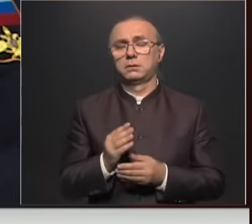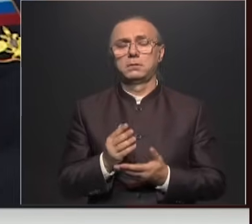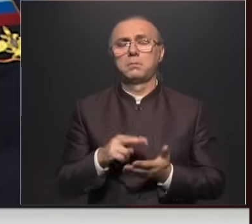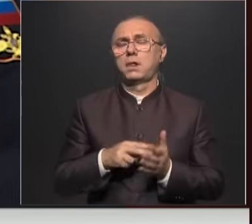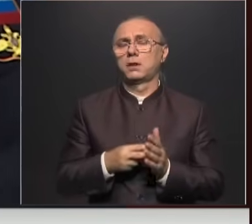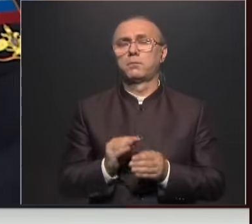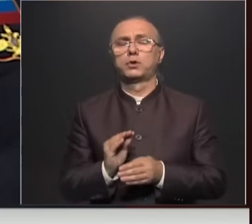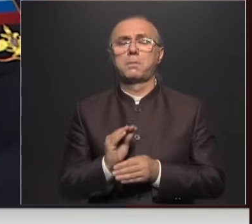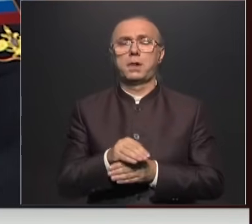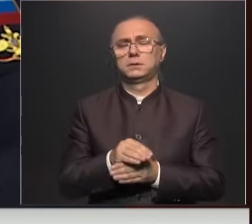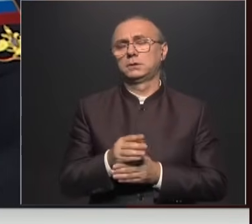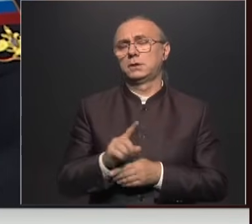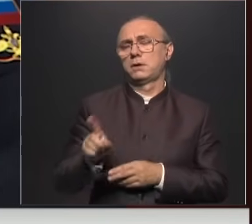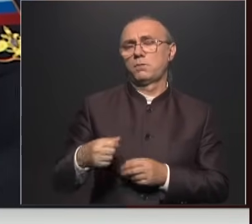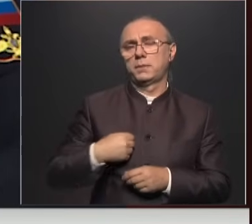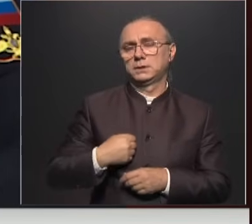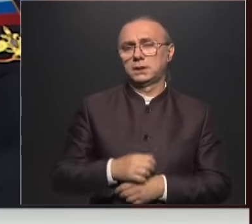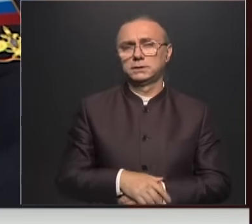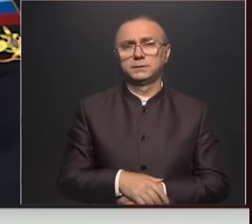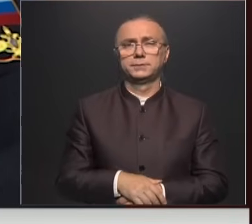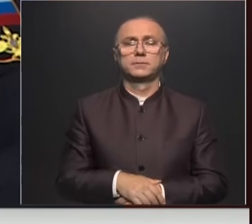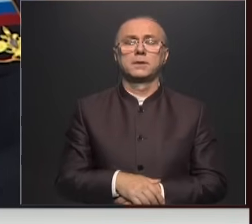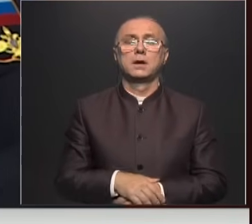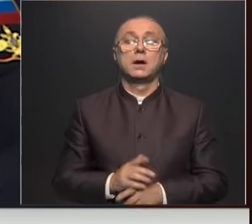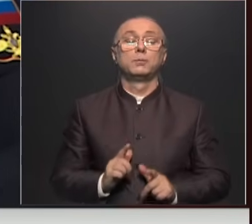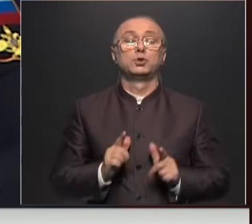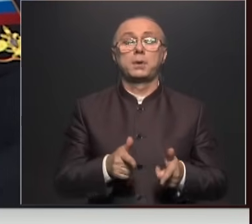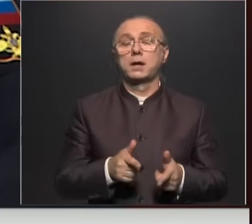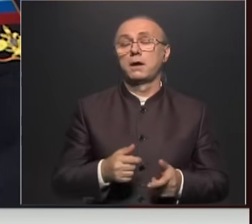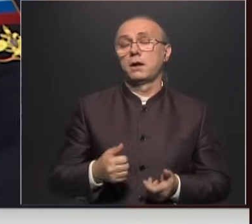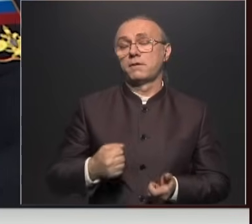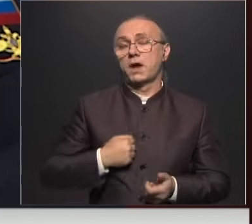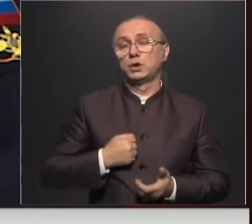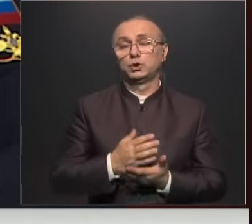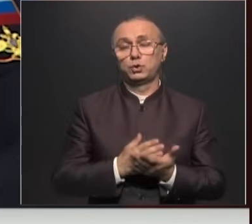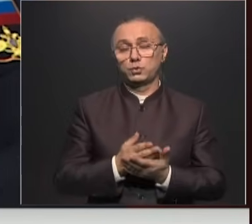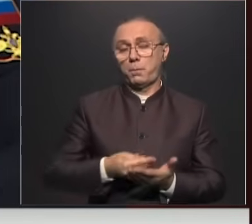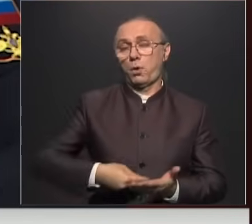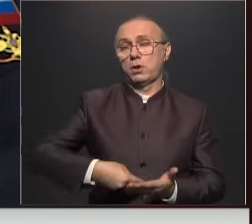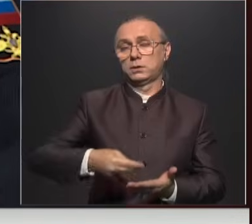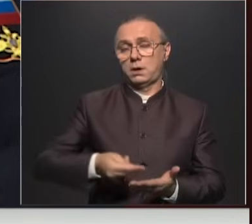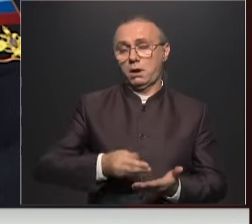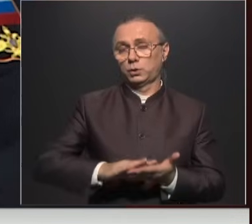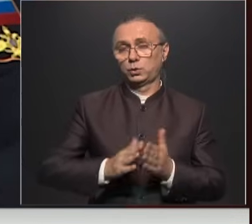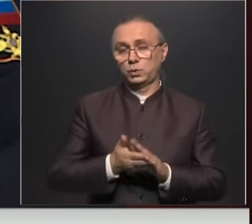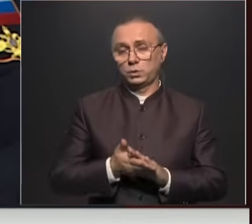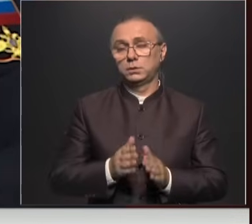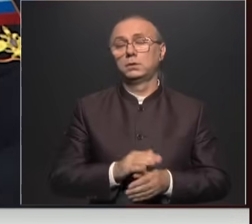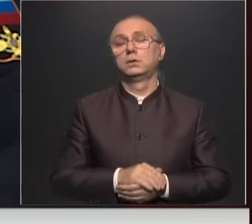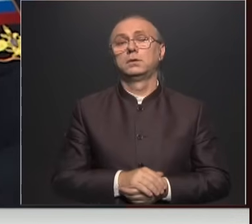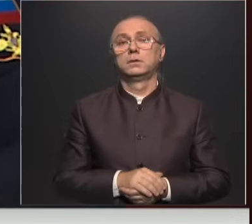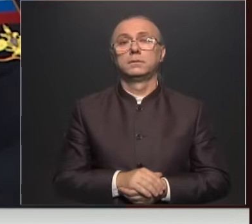нет. Желающих для поступления на военную службу по контракту и заключивших контракты для прохождения военной службы в составе вооруженных